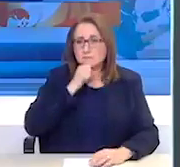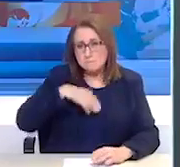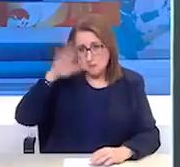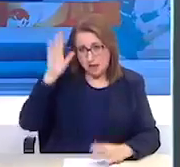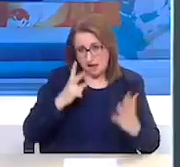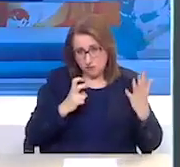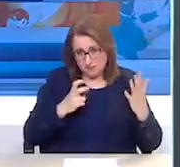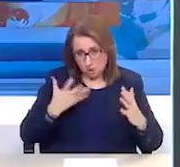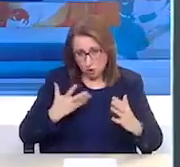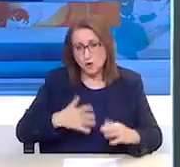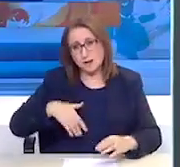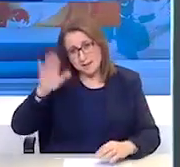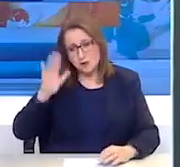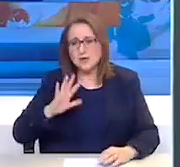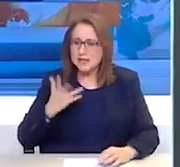άνω.